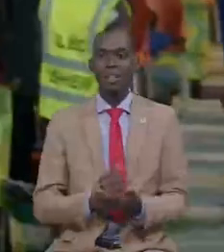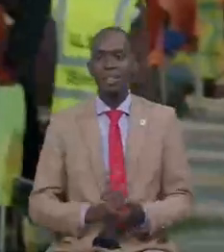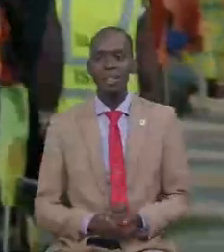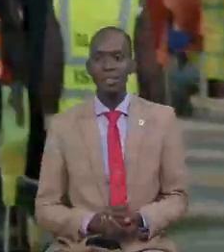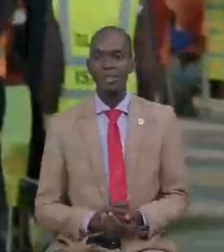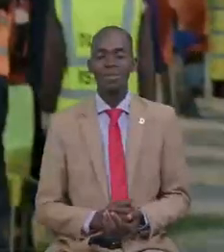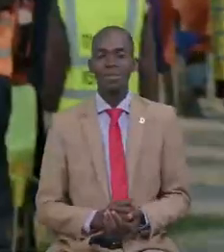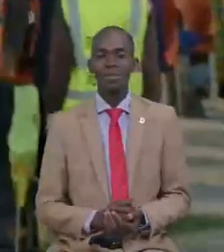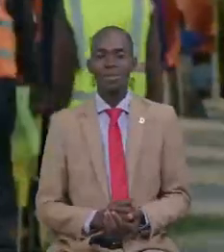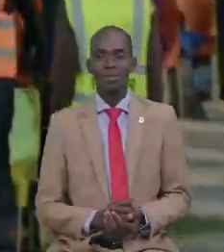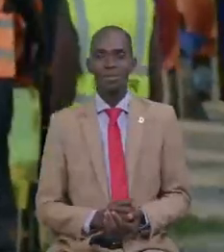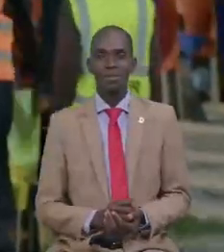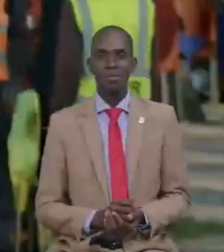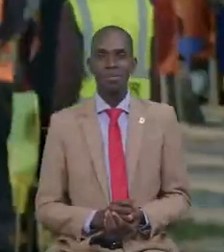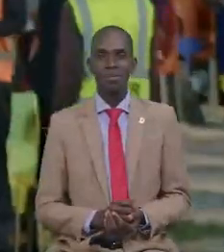de Jésus-Christ.